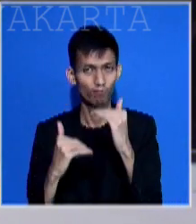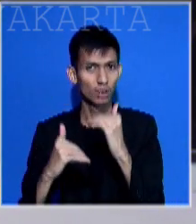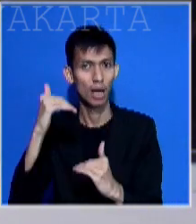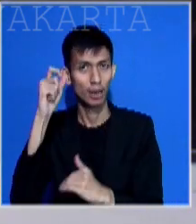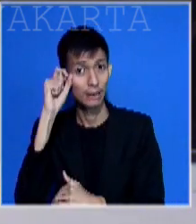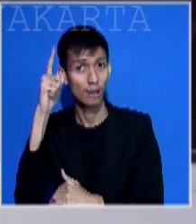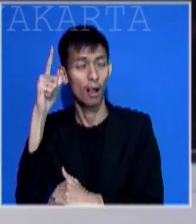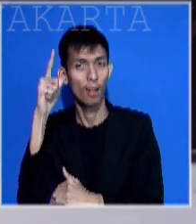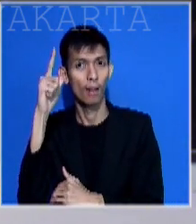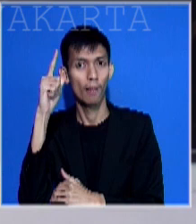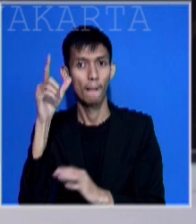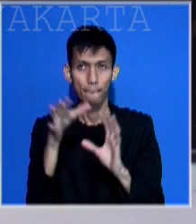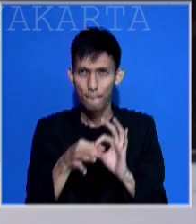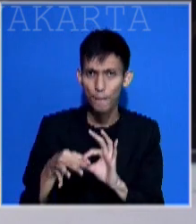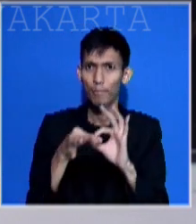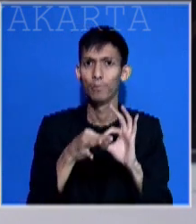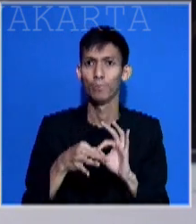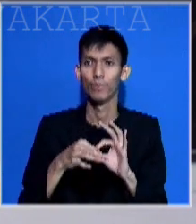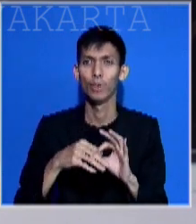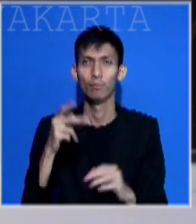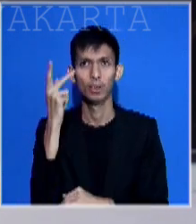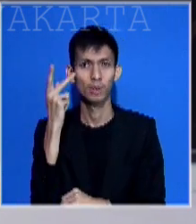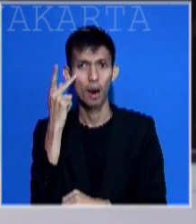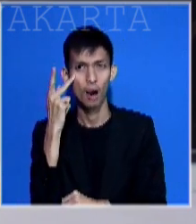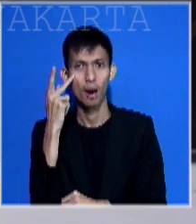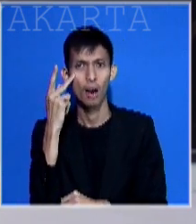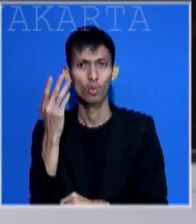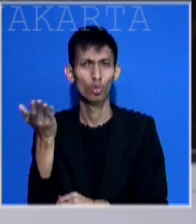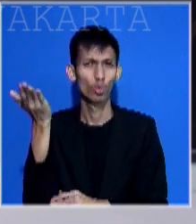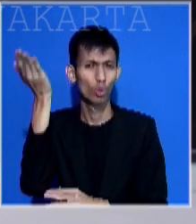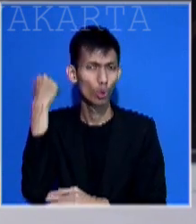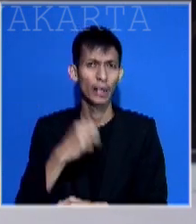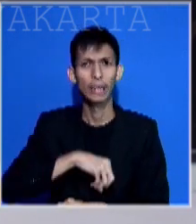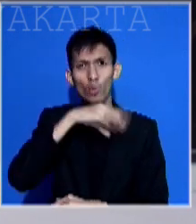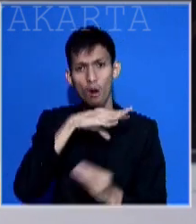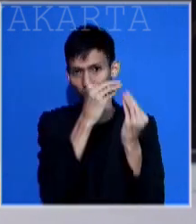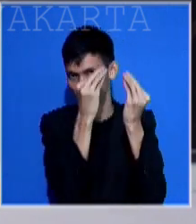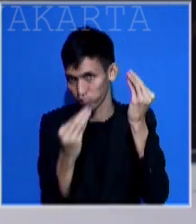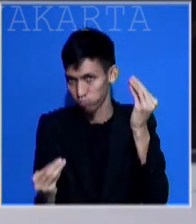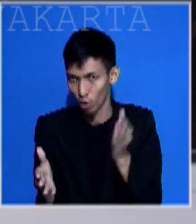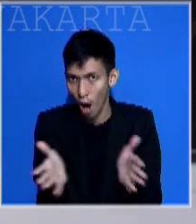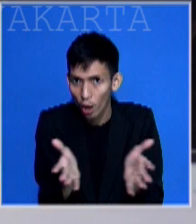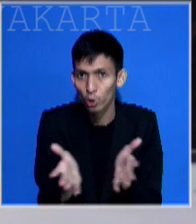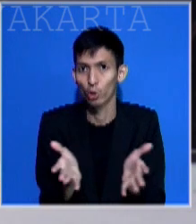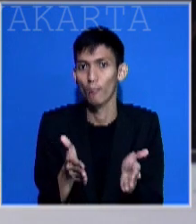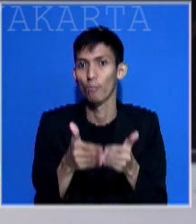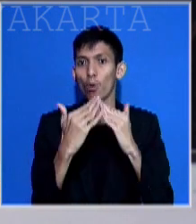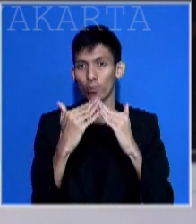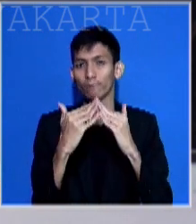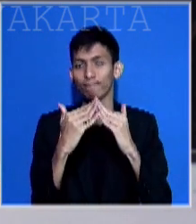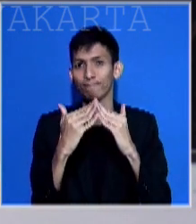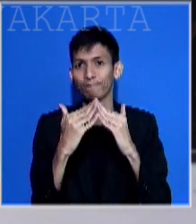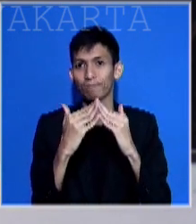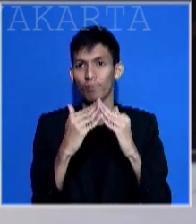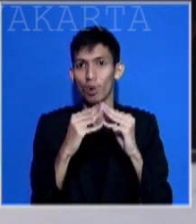kolaborasi dalam menjaga peninggalan leluhur peringatan ini dihelat untuk menghormati dan melindungi warisan budaya bangunan dan monumen bersejarah yang